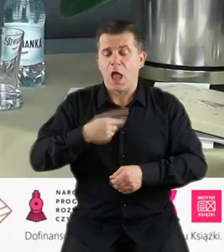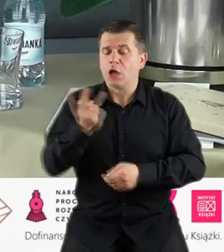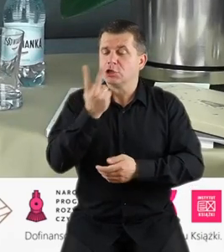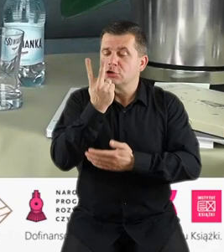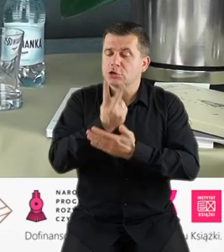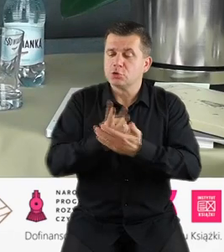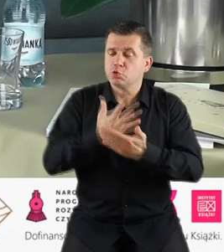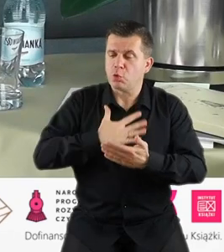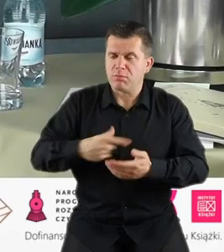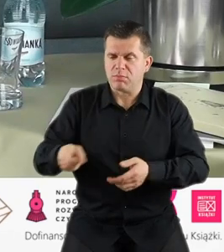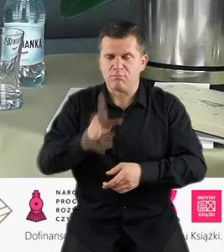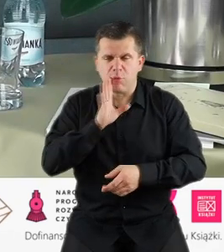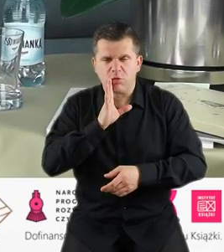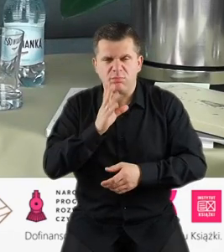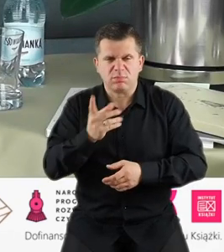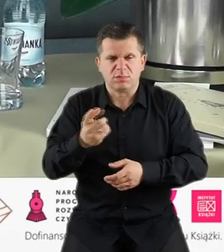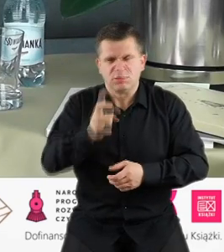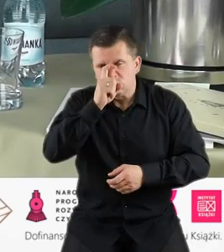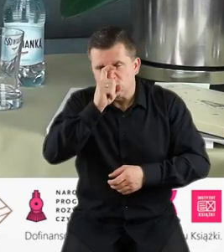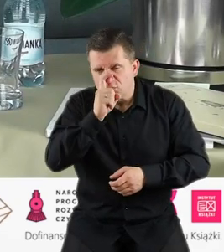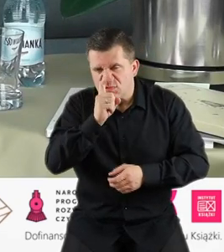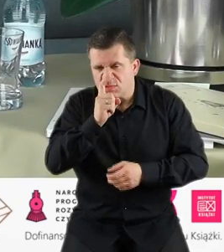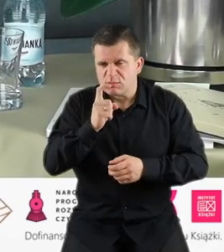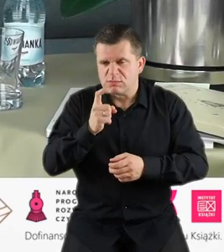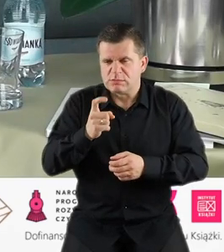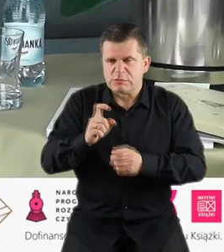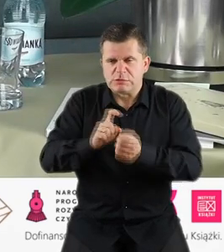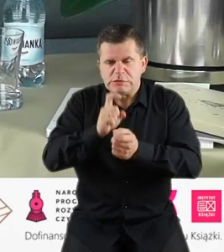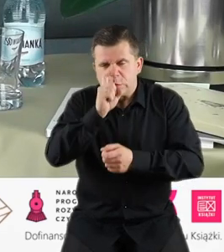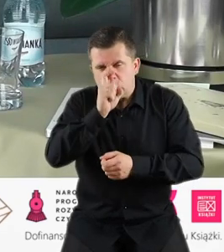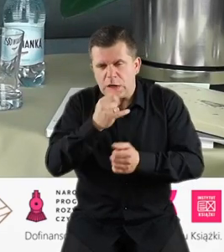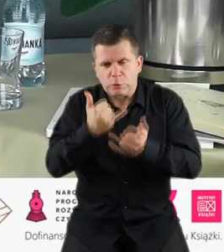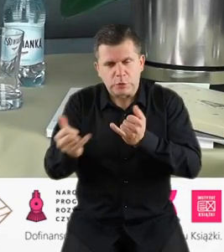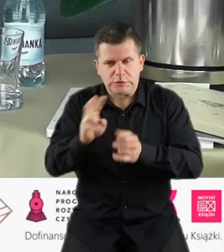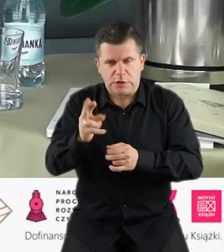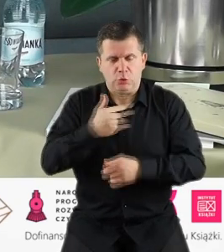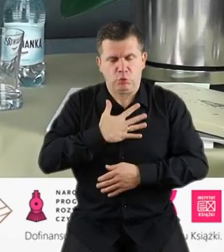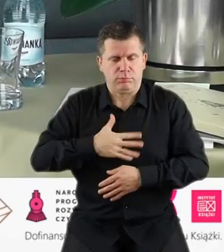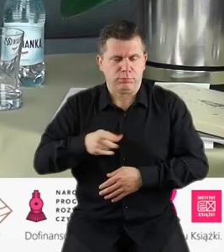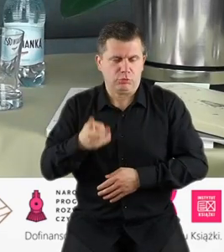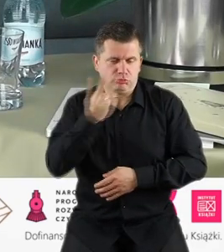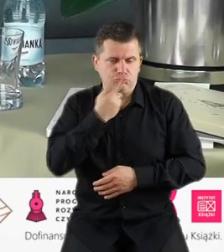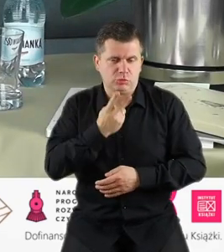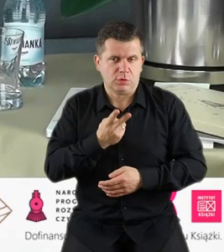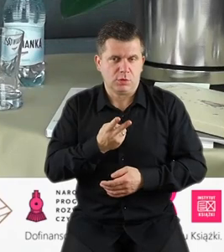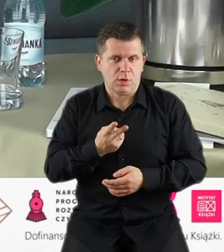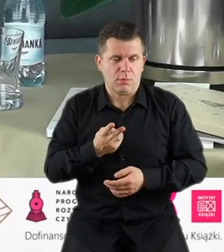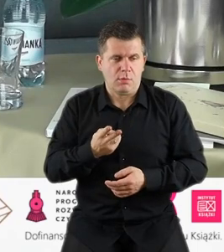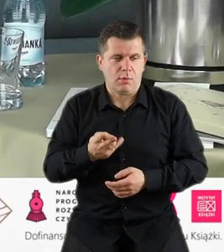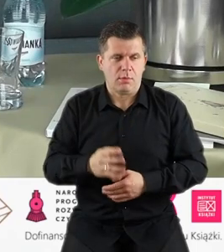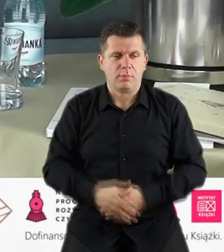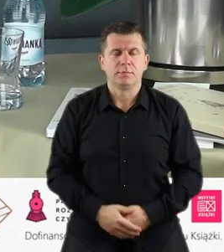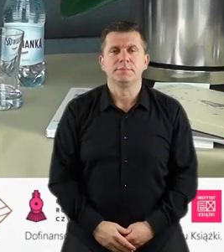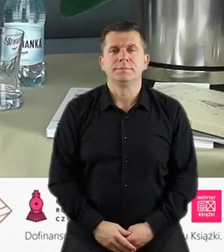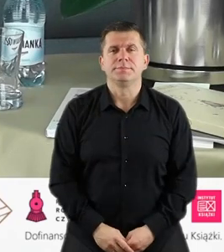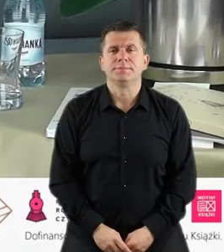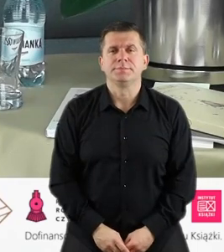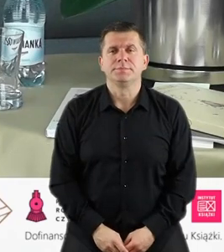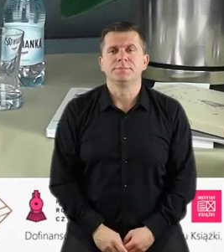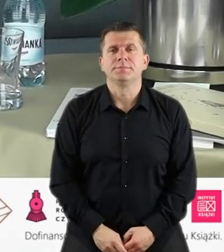rzeczy dość ponure, mroczne, a czasem nawet w ogóle okrutne i złe. albo zostawiają we mnie jakąś taką